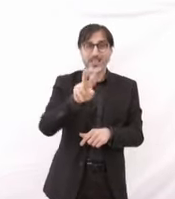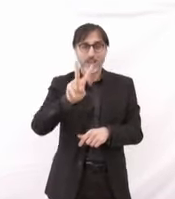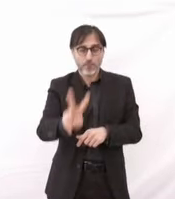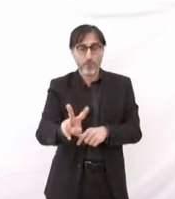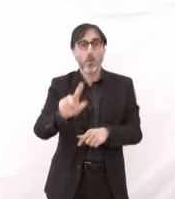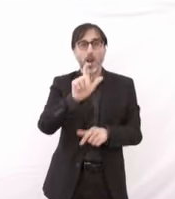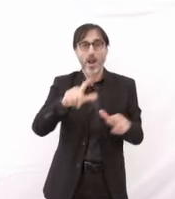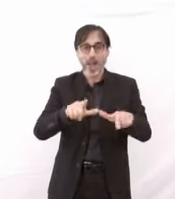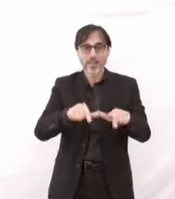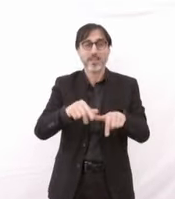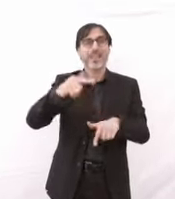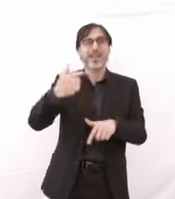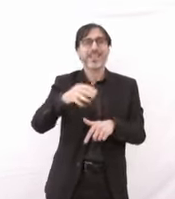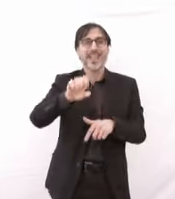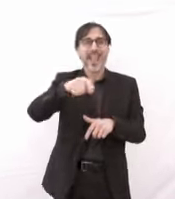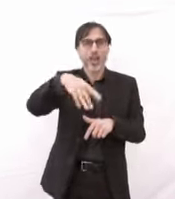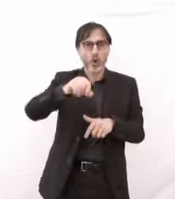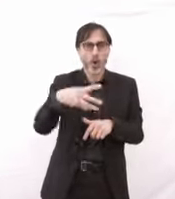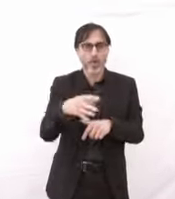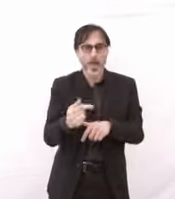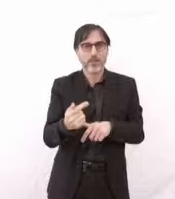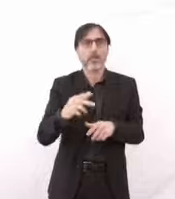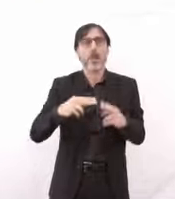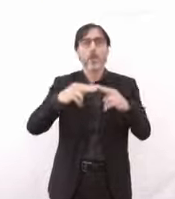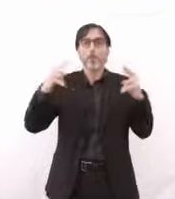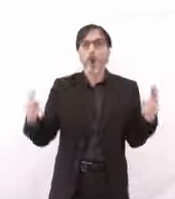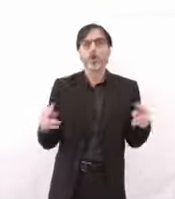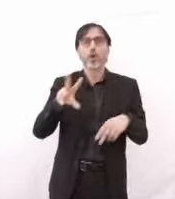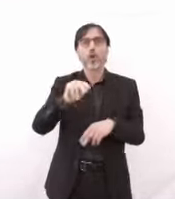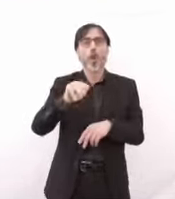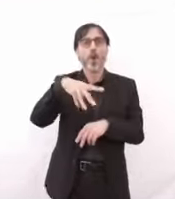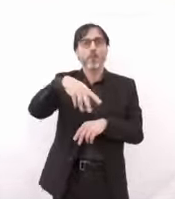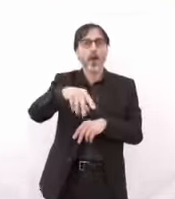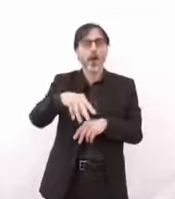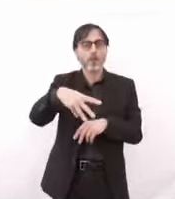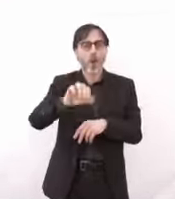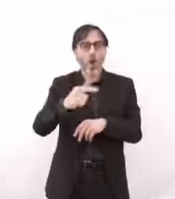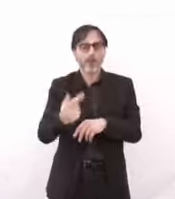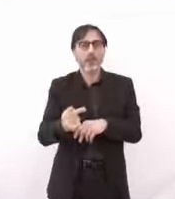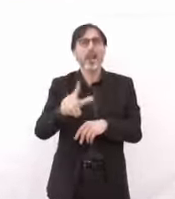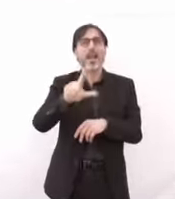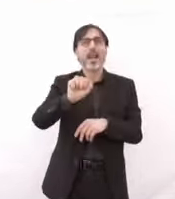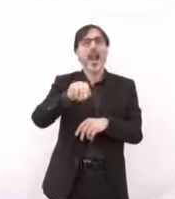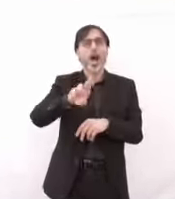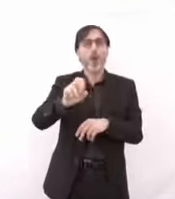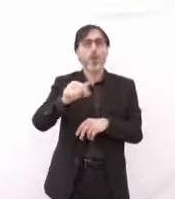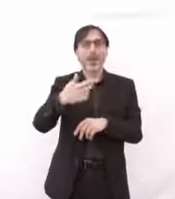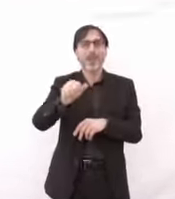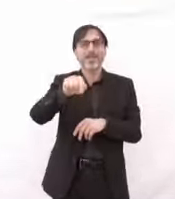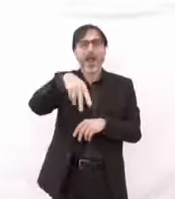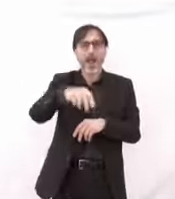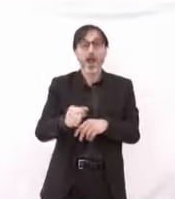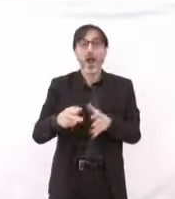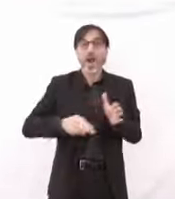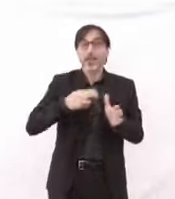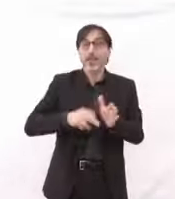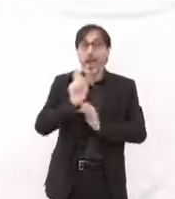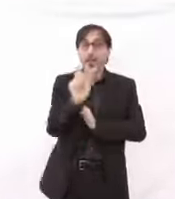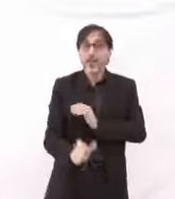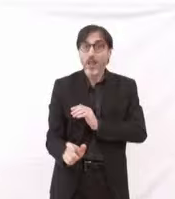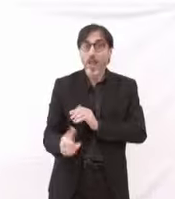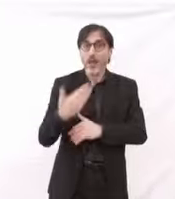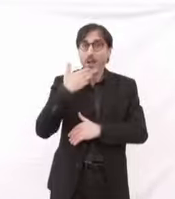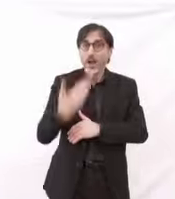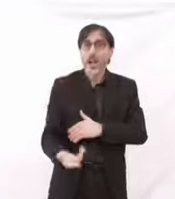IMA, Tecnomat, Ponti, la Novamont, Lauretana. Vogliamo ringraziare anche Trenitalia, che ci ha consentito di avere